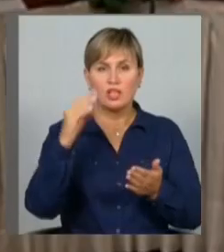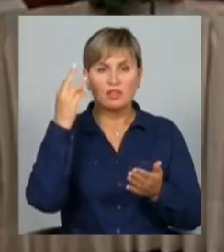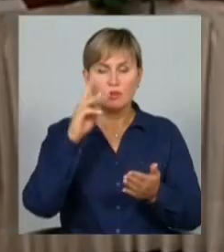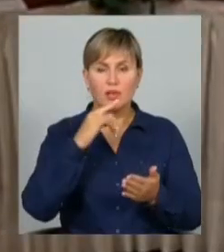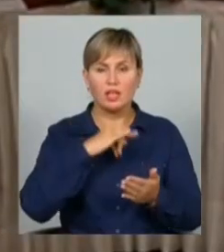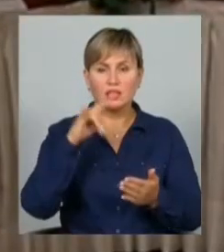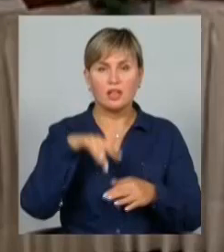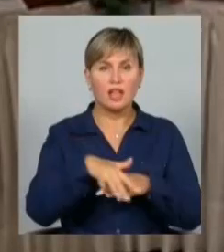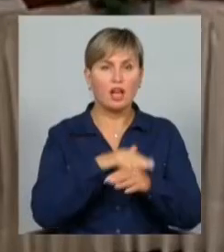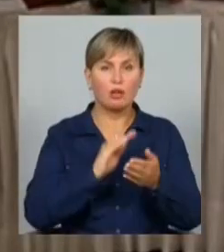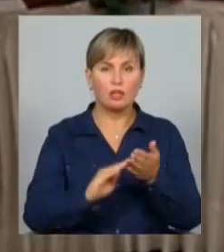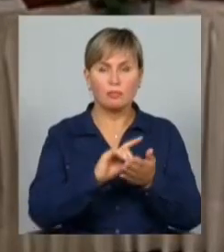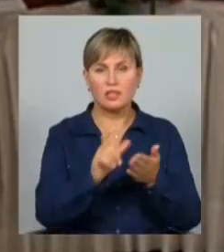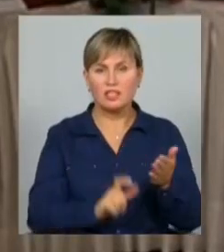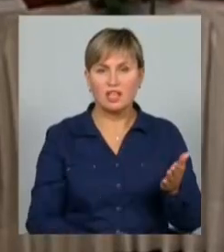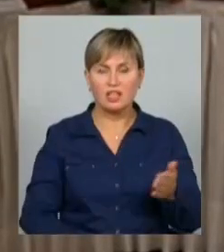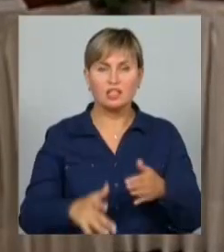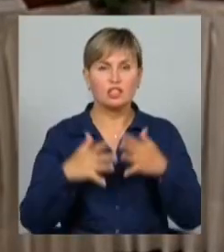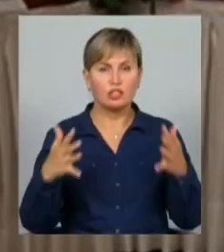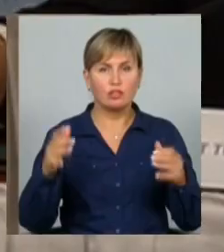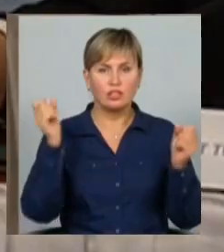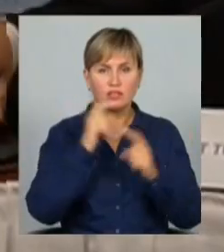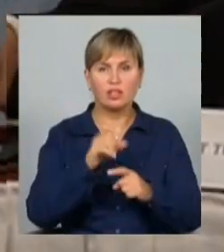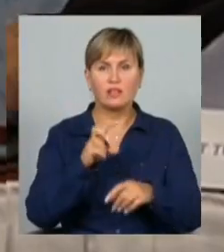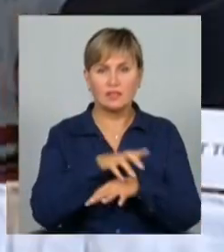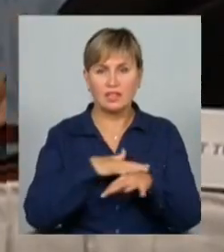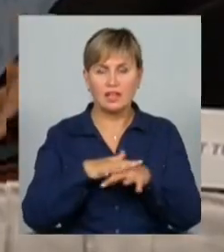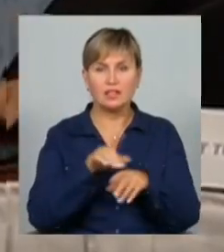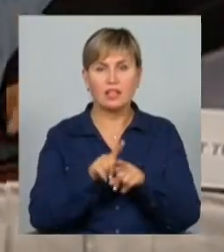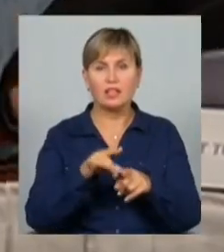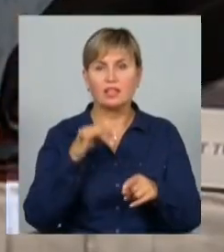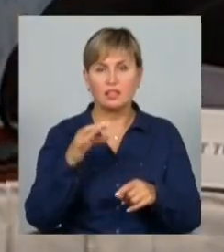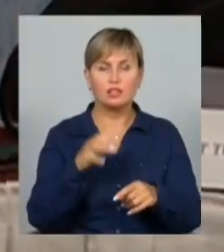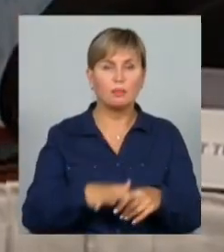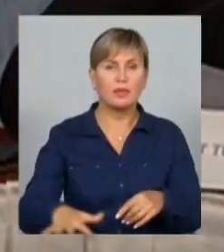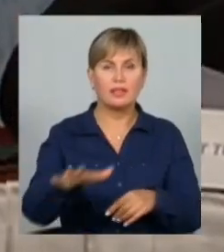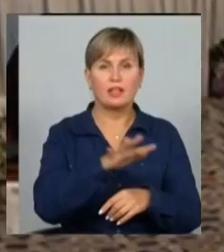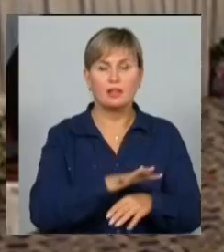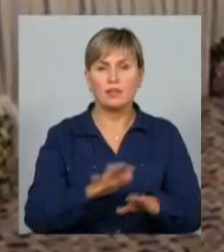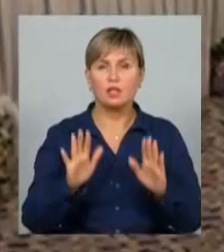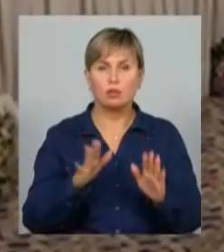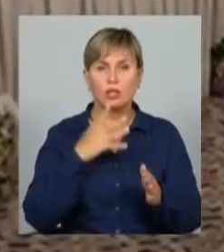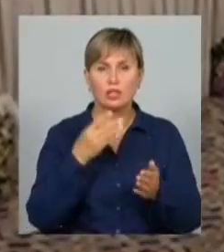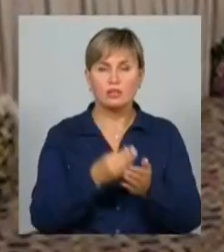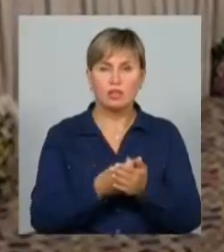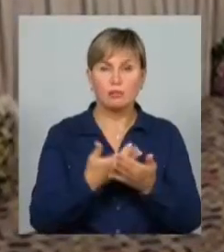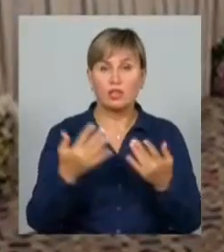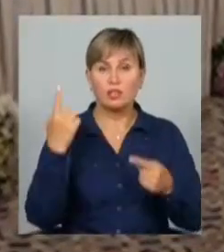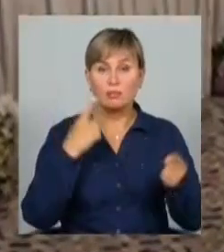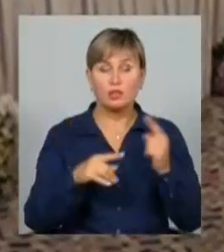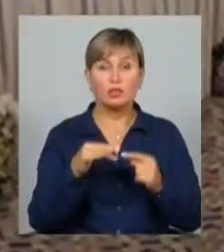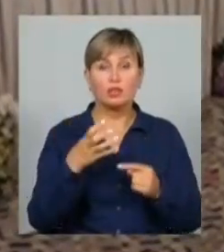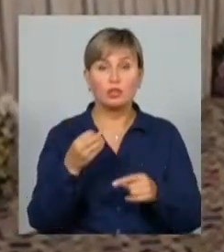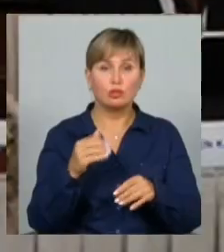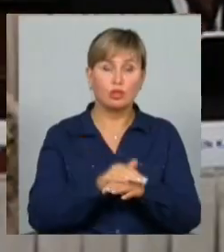Казахстана. Народный писатель и поэт широко известен как в стране, так и далеко за ее пределами, не только своими произведениями. Еще